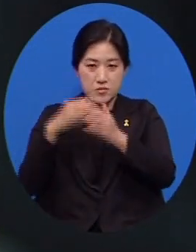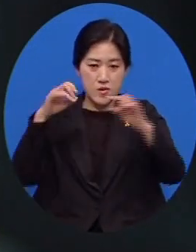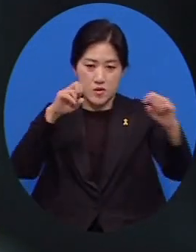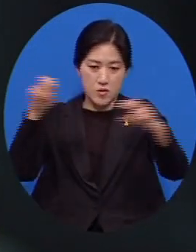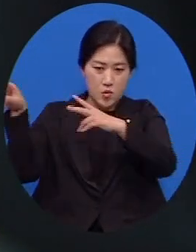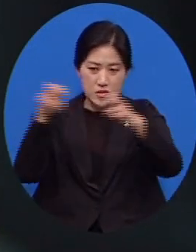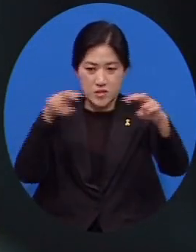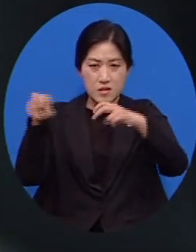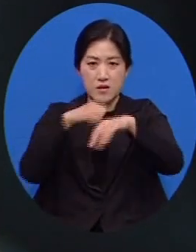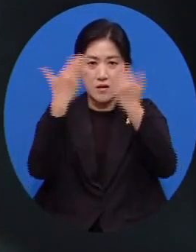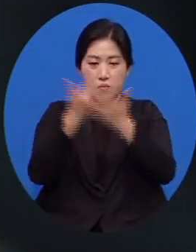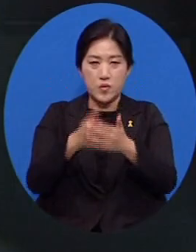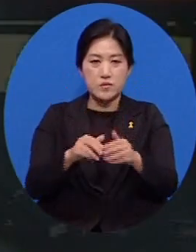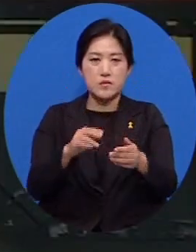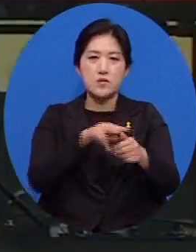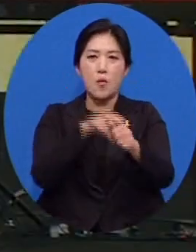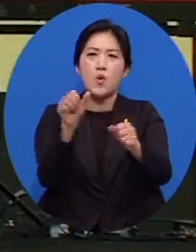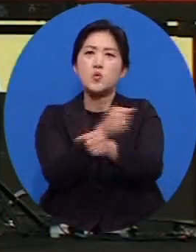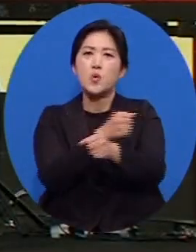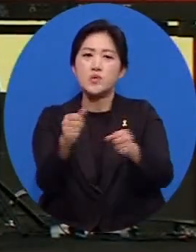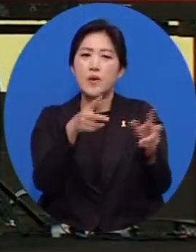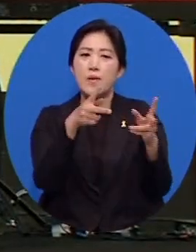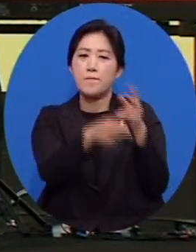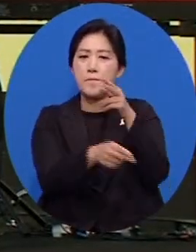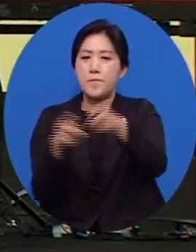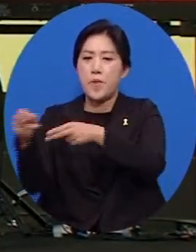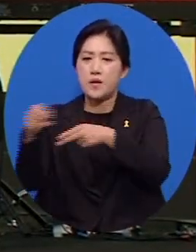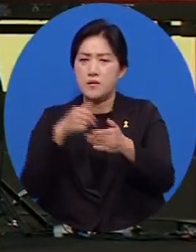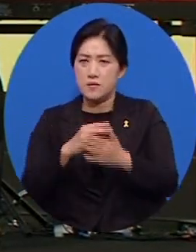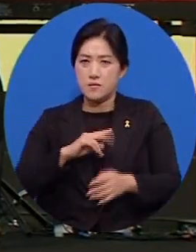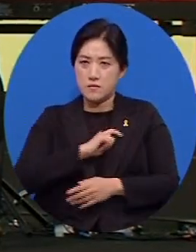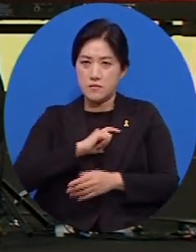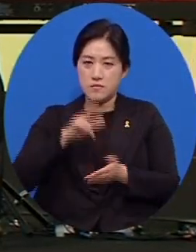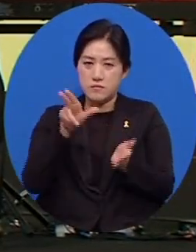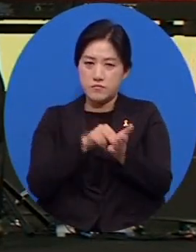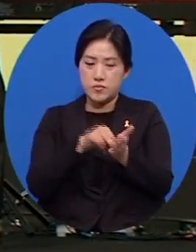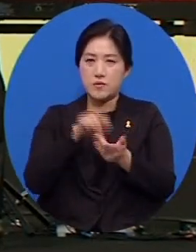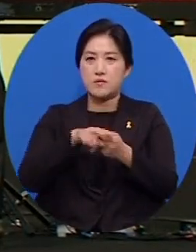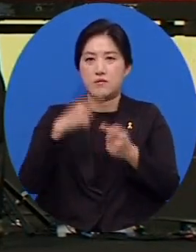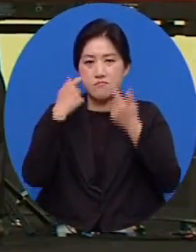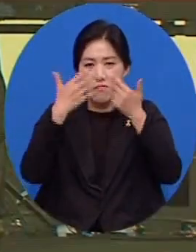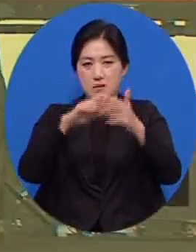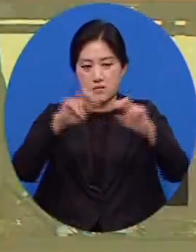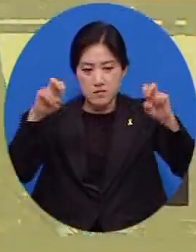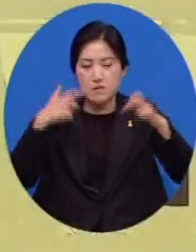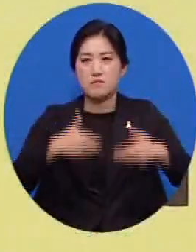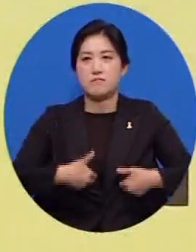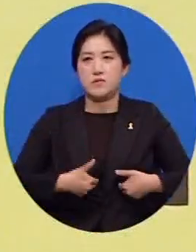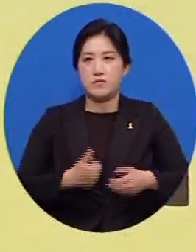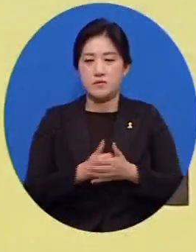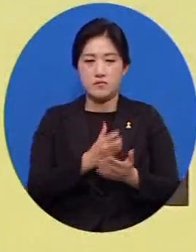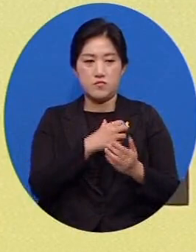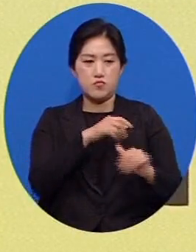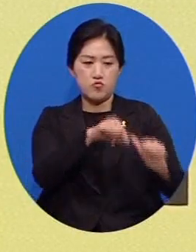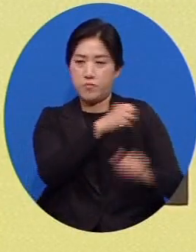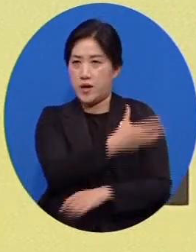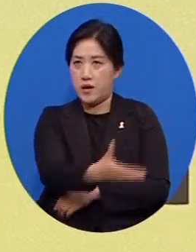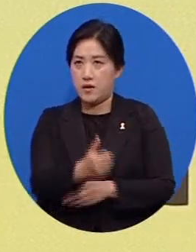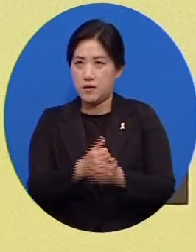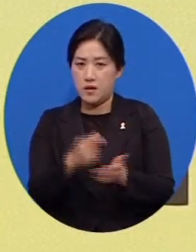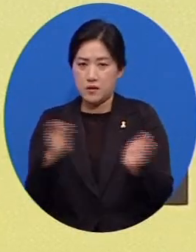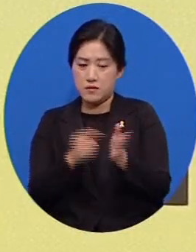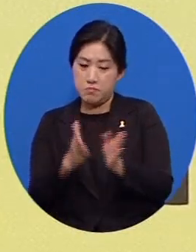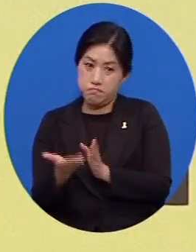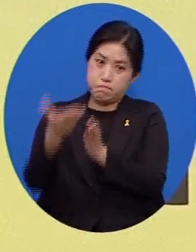등 데이터의 조작, 편집 의혹을 규명해야 합니다. 그리고 구조 방기와 급변진